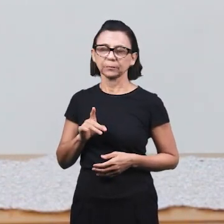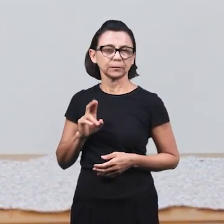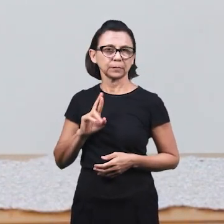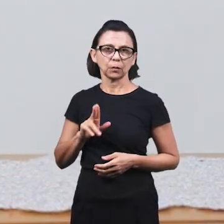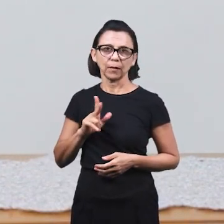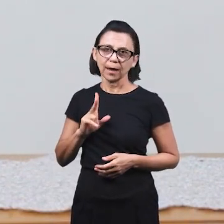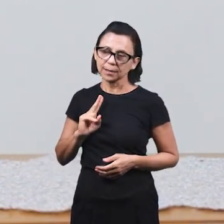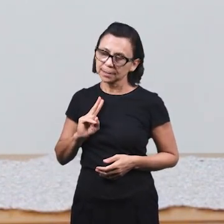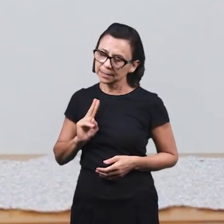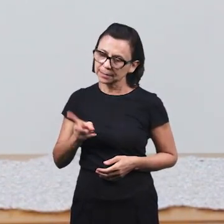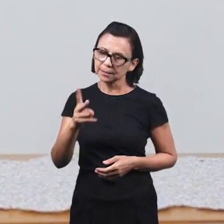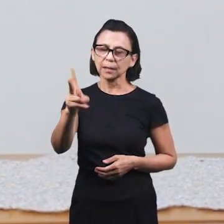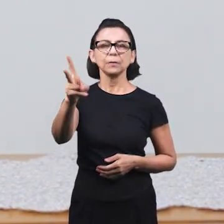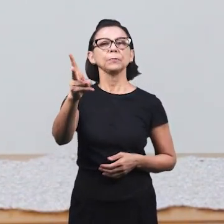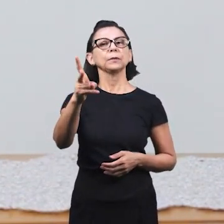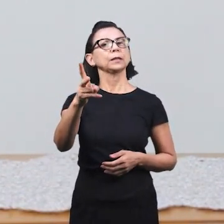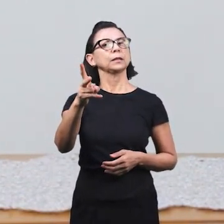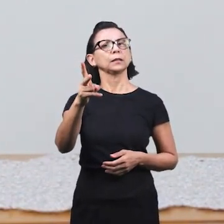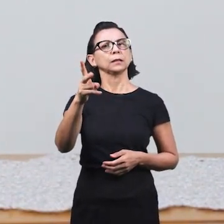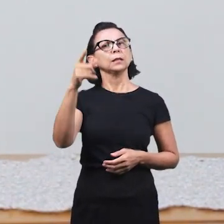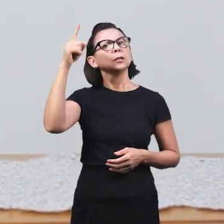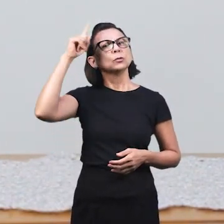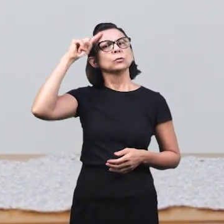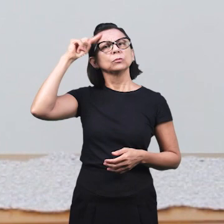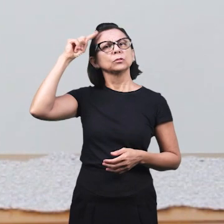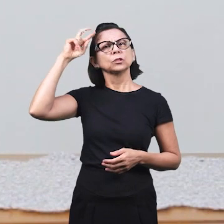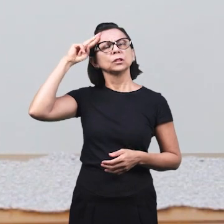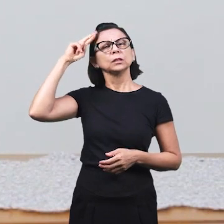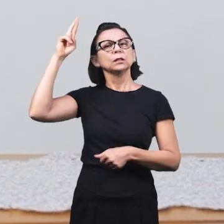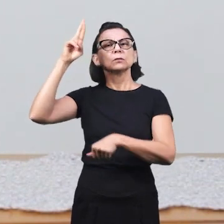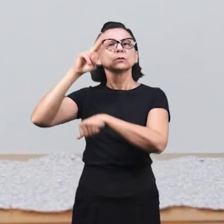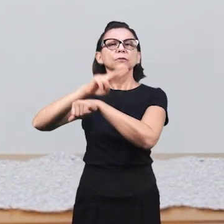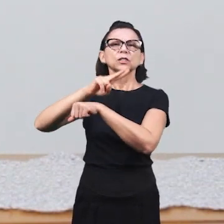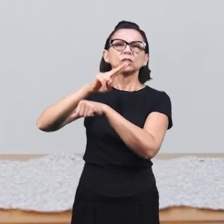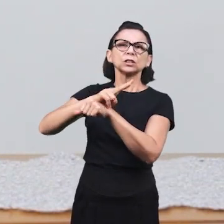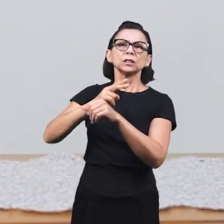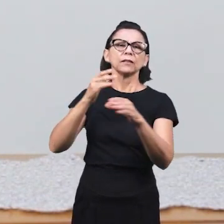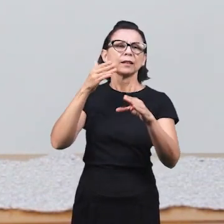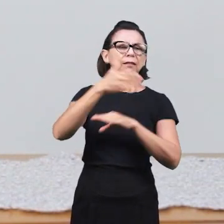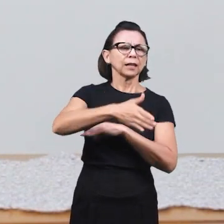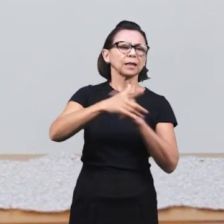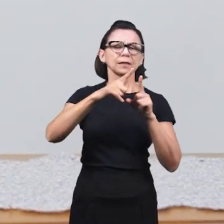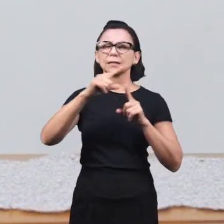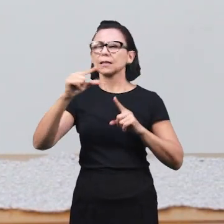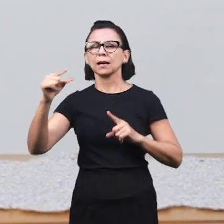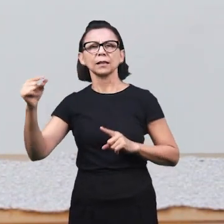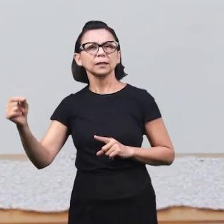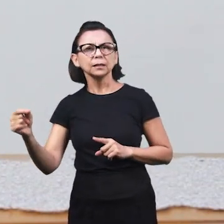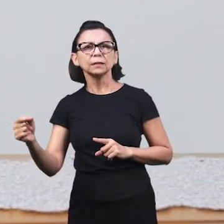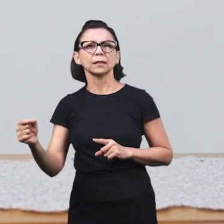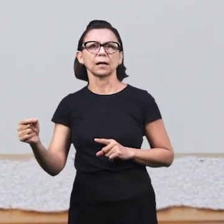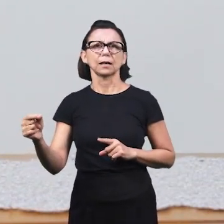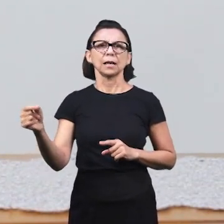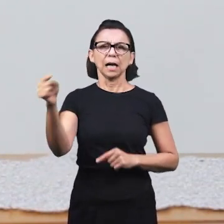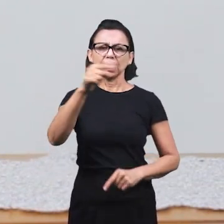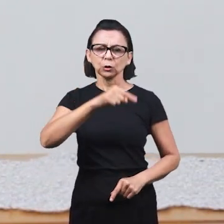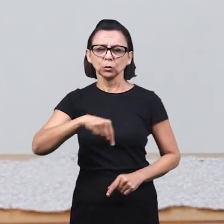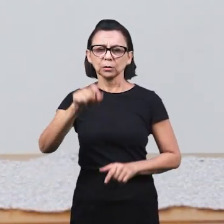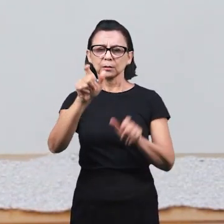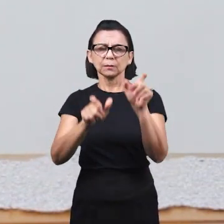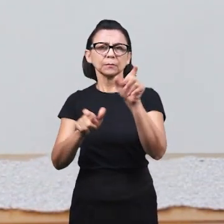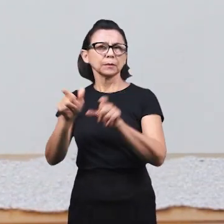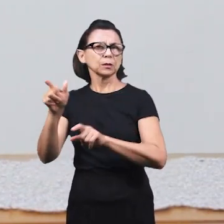Возлюбленные, это так чудесно, потому что защита Его, она постоянна, она не остановится. Это при выходе и